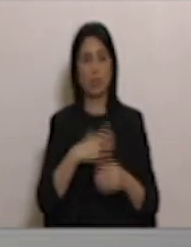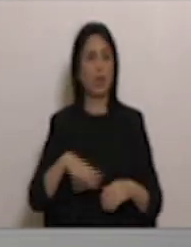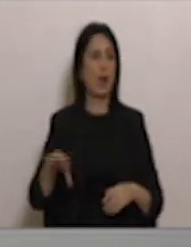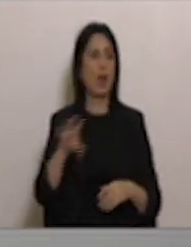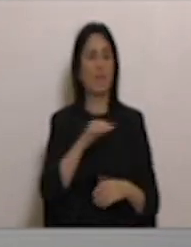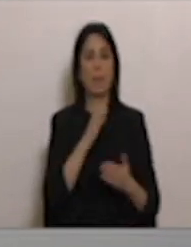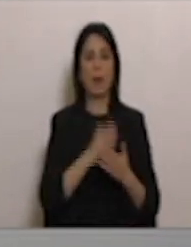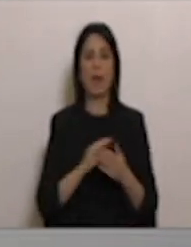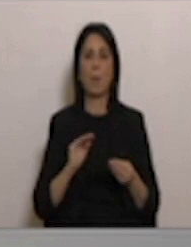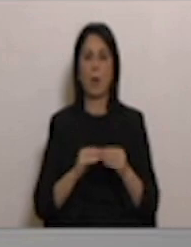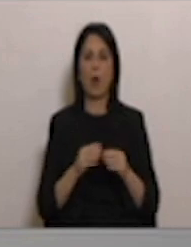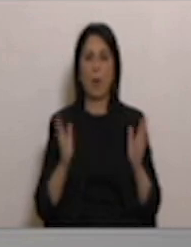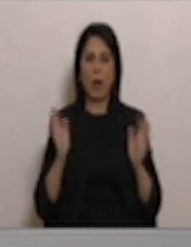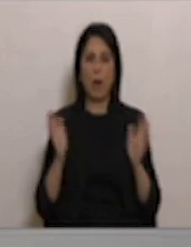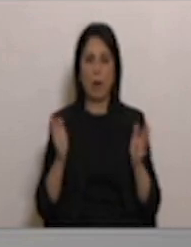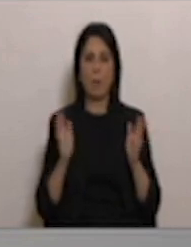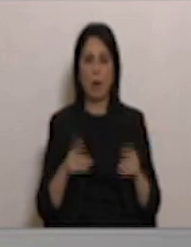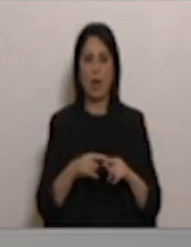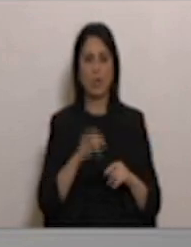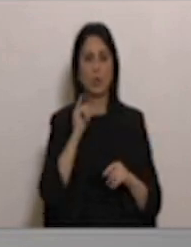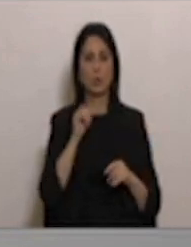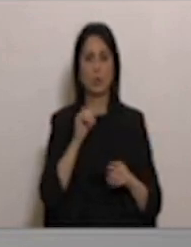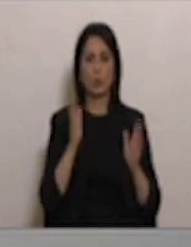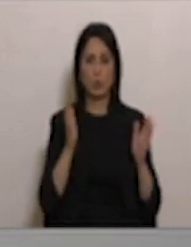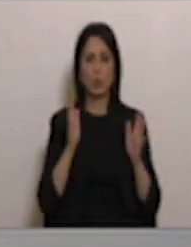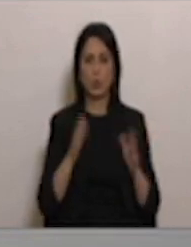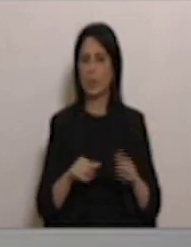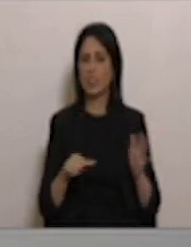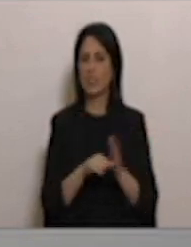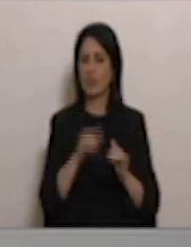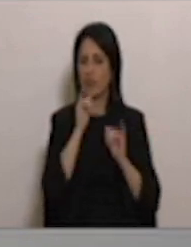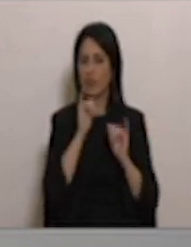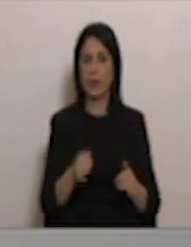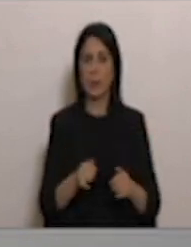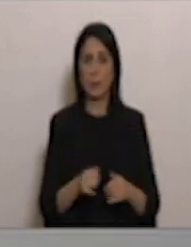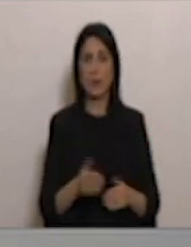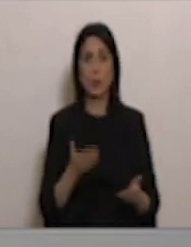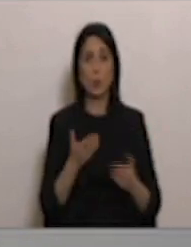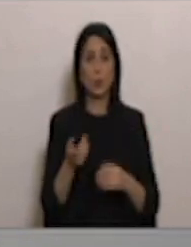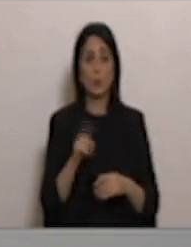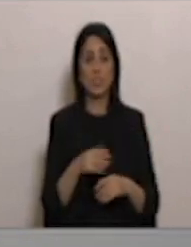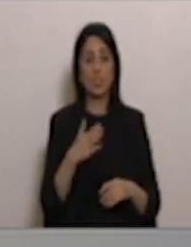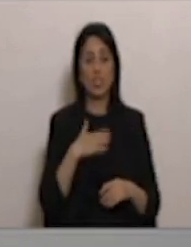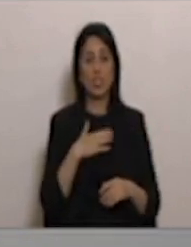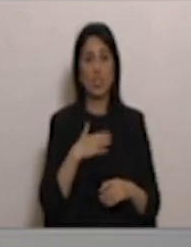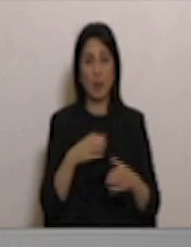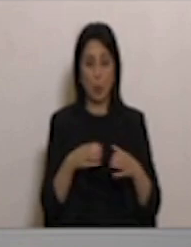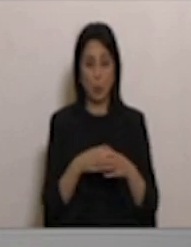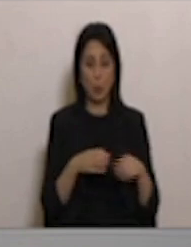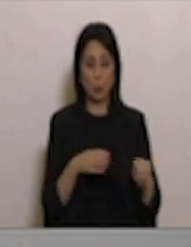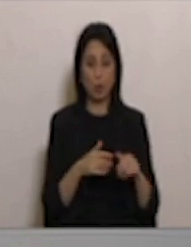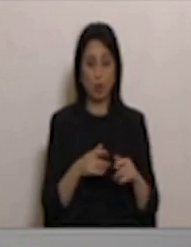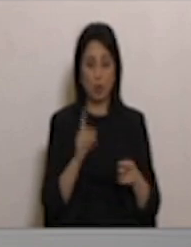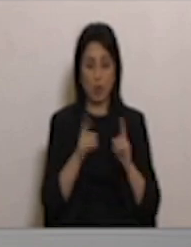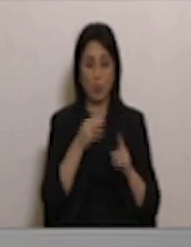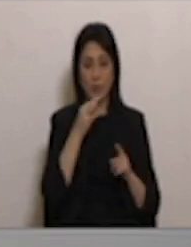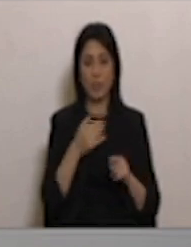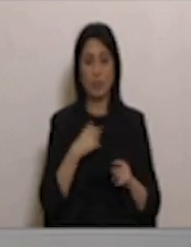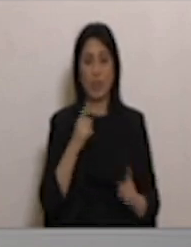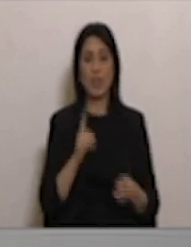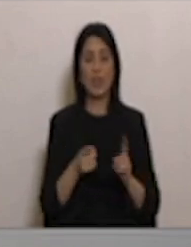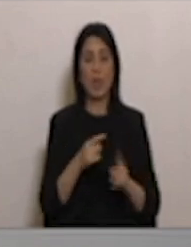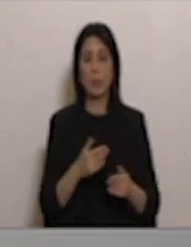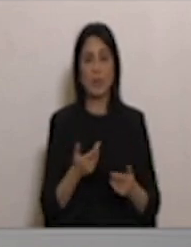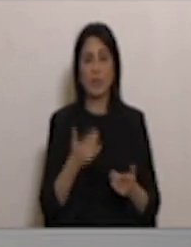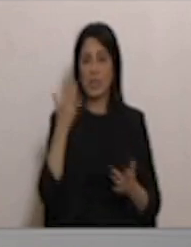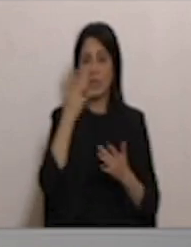ყველაფერი არის პრობლემა, ყველაფერი არის ცუდა და ჩვენ არ გვეშველება არაფერი. თუმცა ჩვენს გუნდში ნამდვილად გეტყვით, რომ ჩვენ ნამდვილად არ